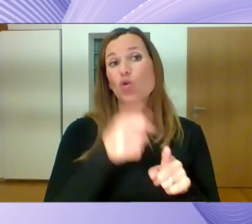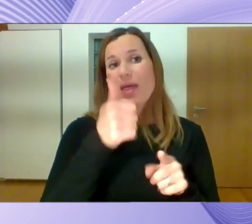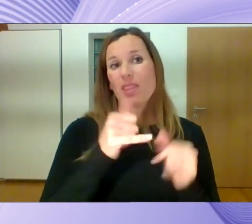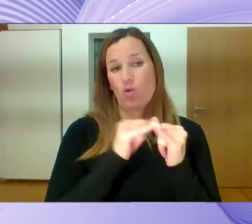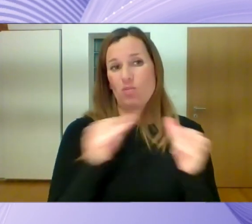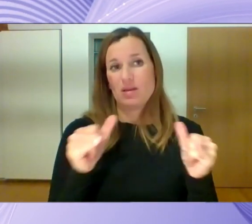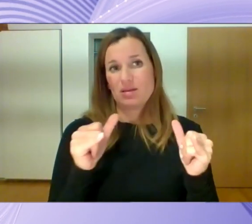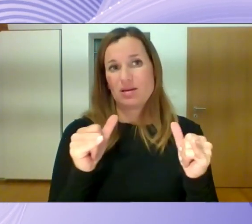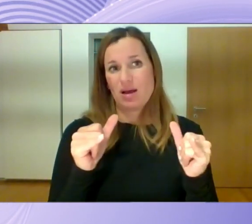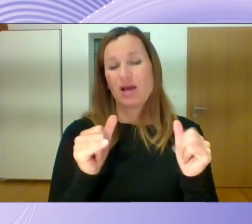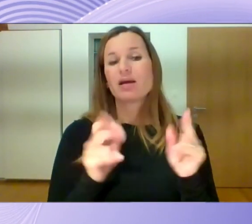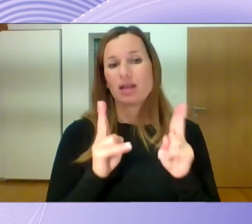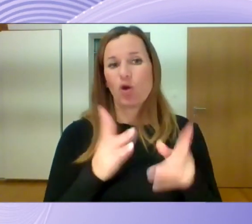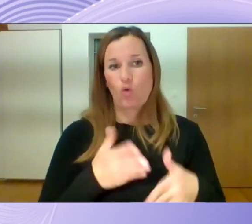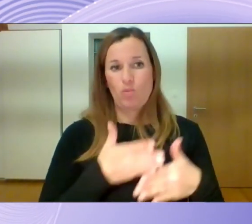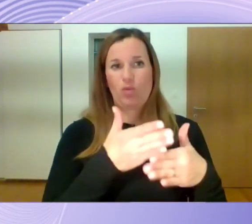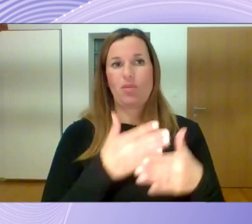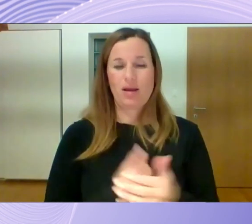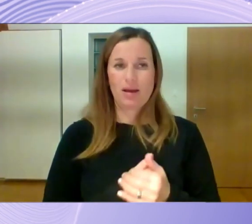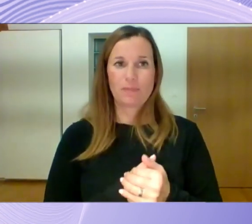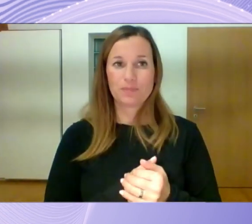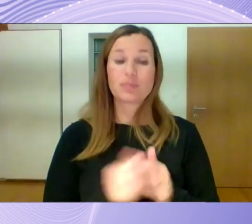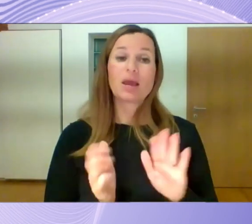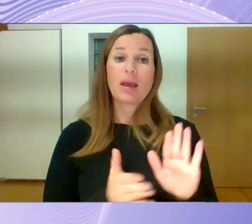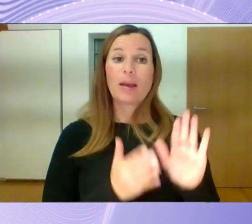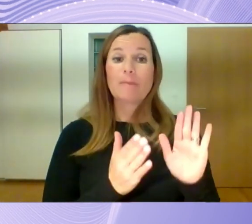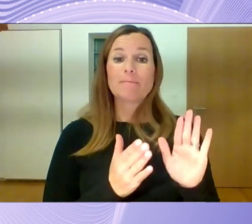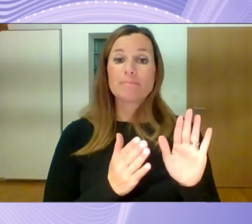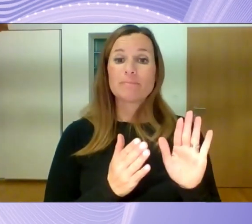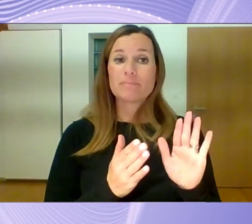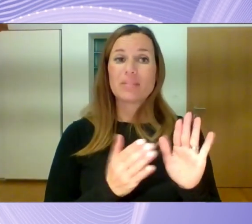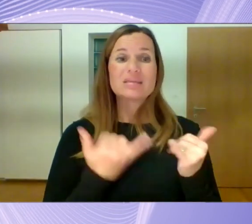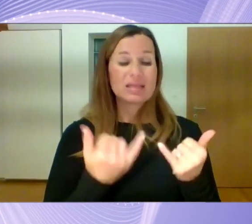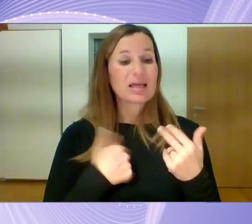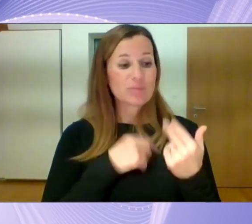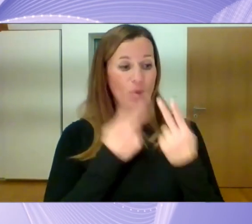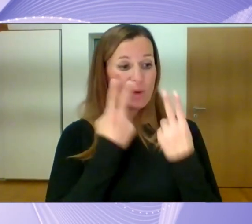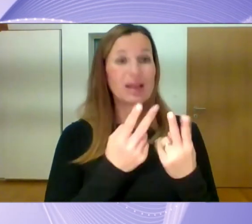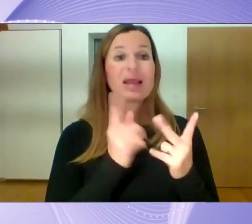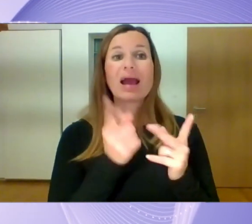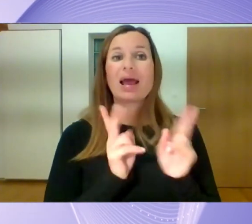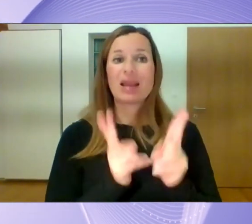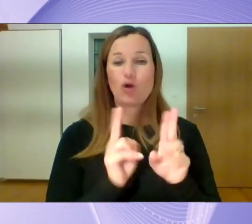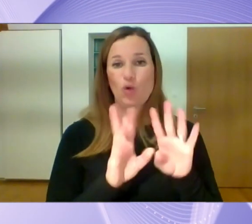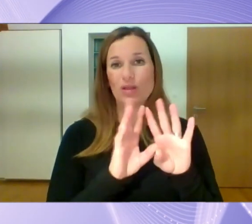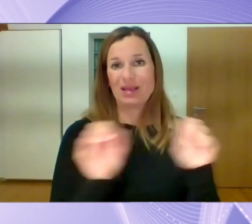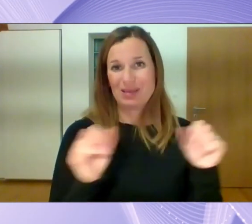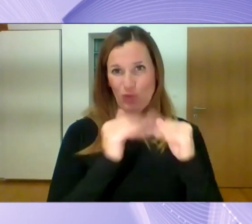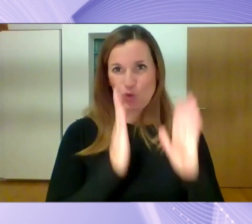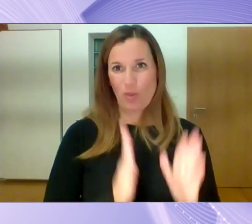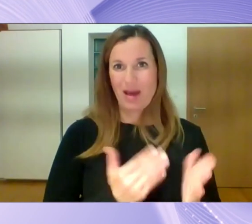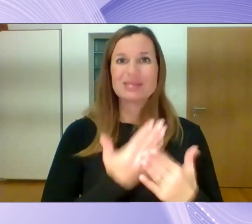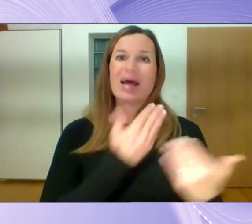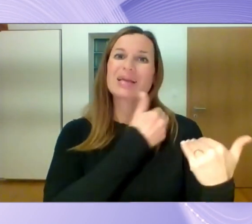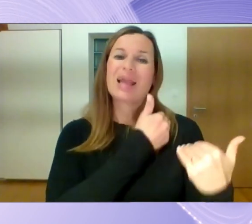delu stikih pomaga. Potem, zdaj smo šli čez sklop, kaj lahko naredimo doma za razbremenitev pa za